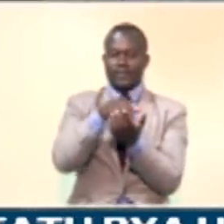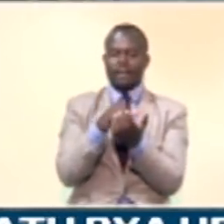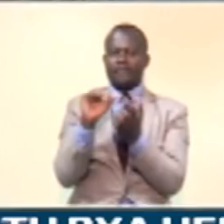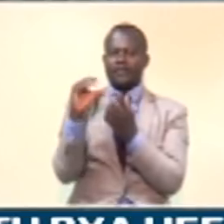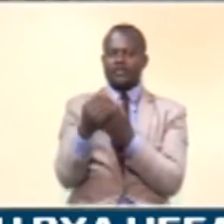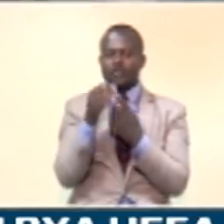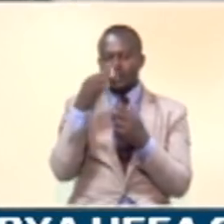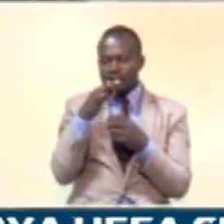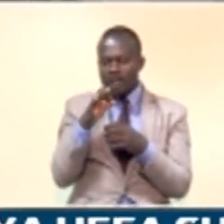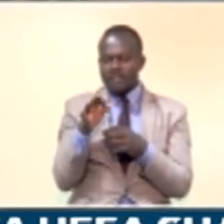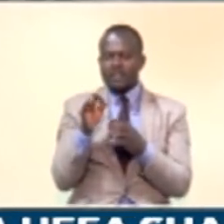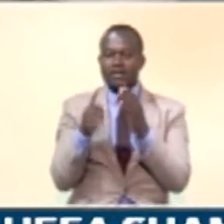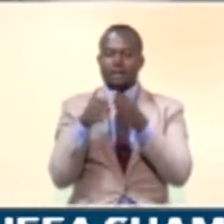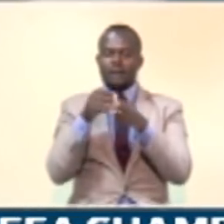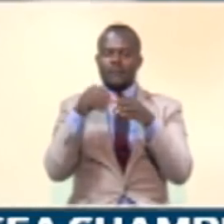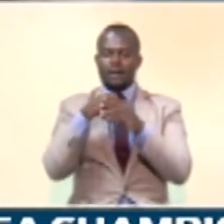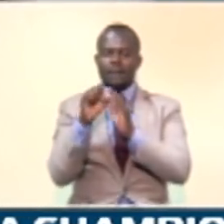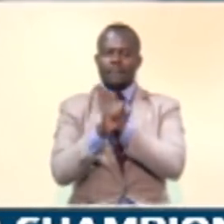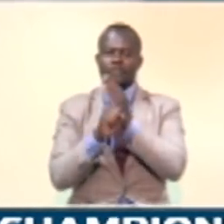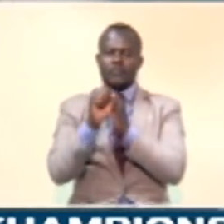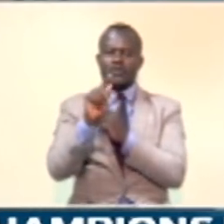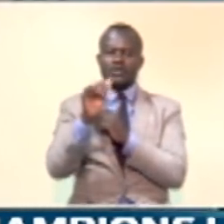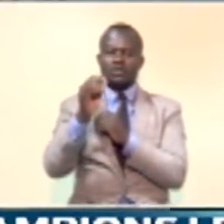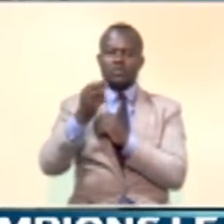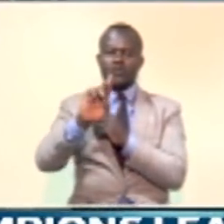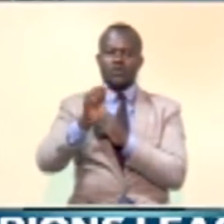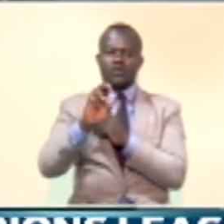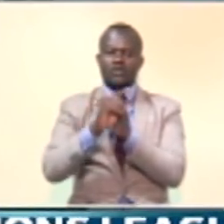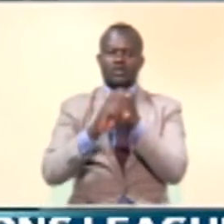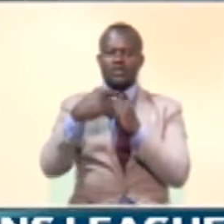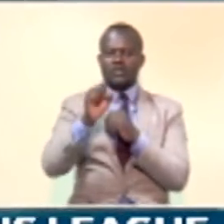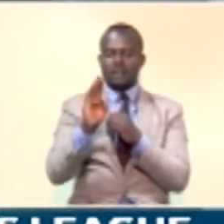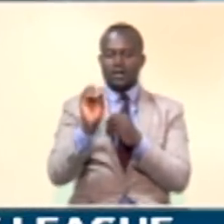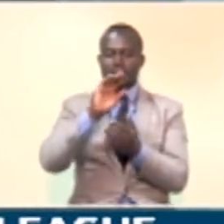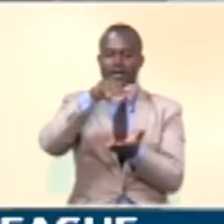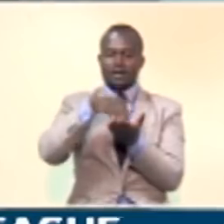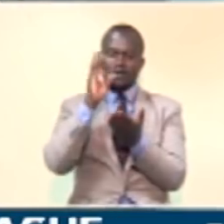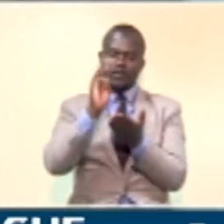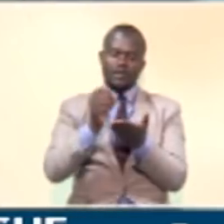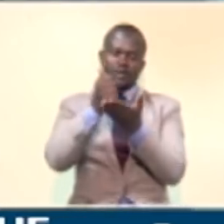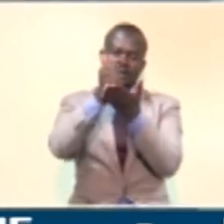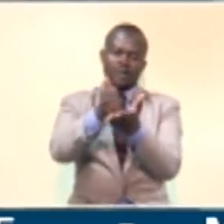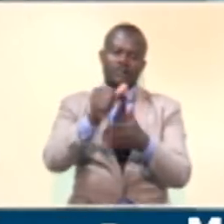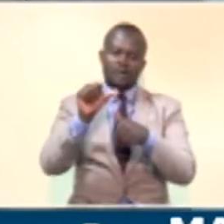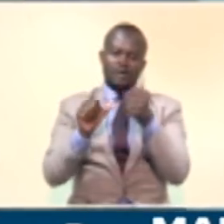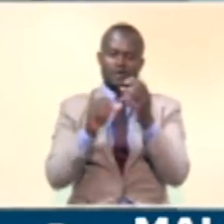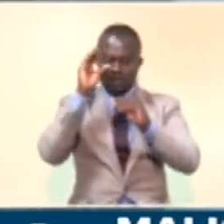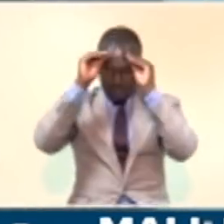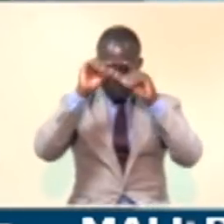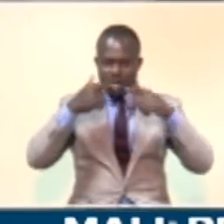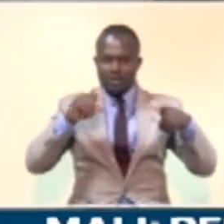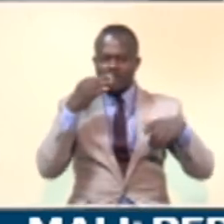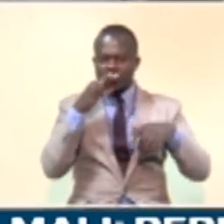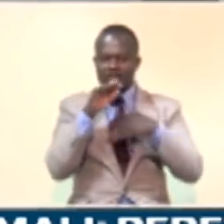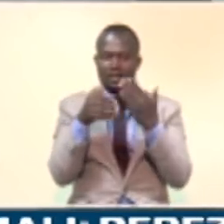Culturel Français yubatse mu murenge wa Kimihurura mu karere ka Gasabo. Ni ikigo biteganyijwe ko kizajya gifasha mu bijyanye no kwiga ururimi